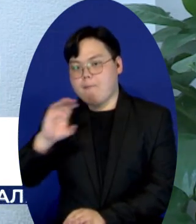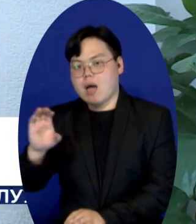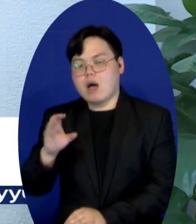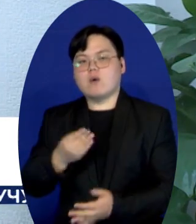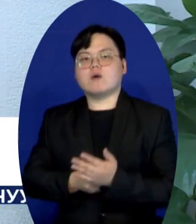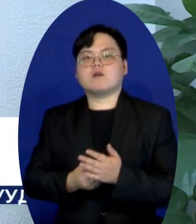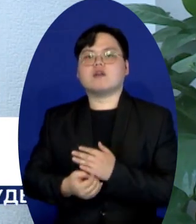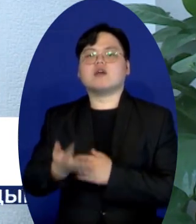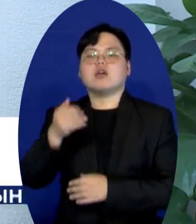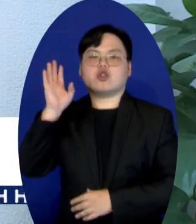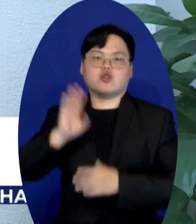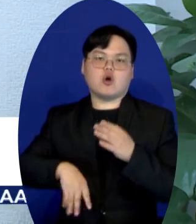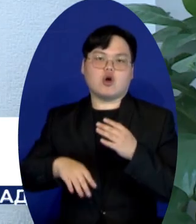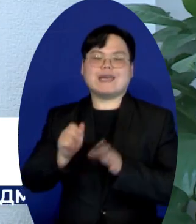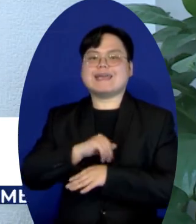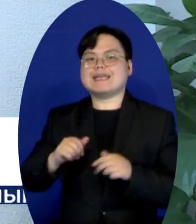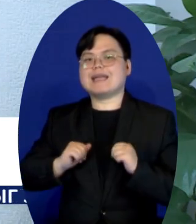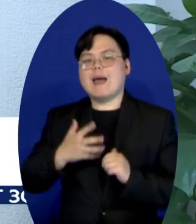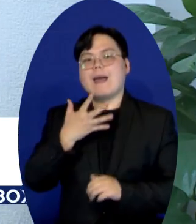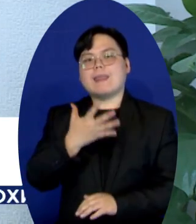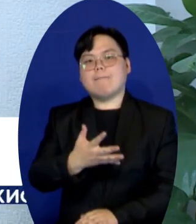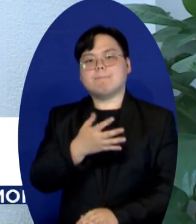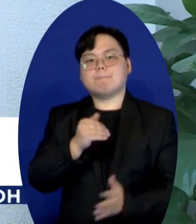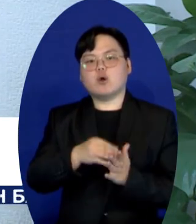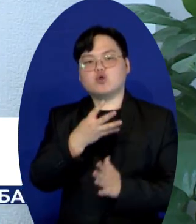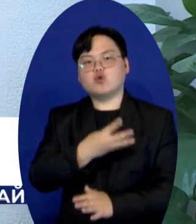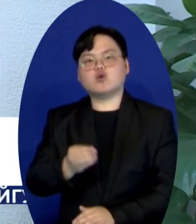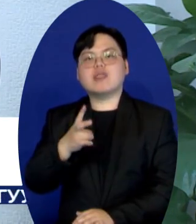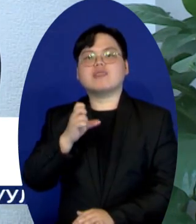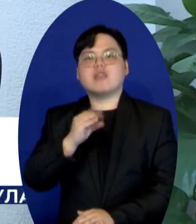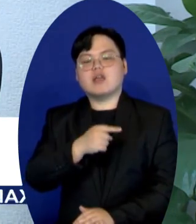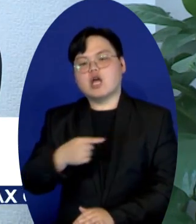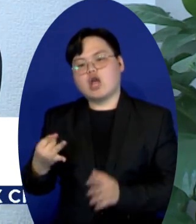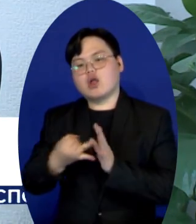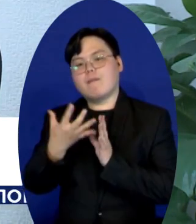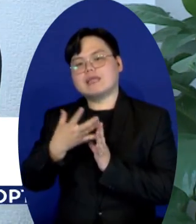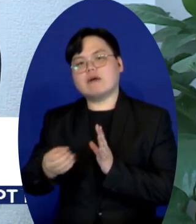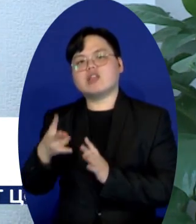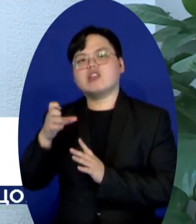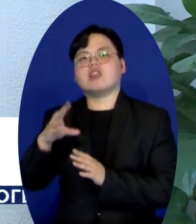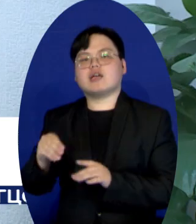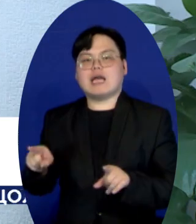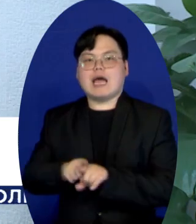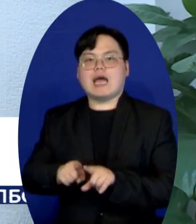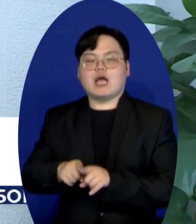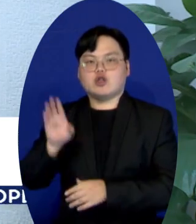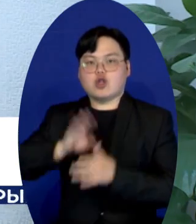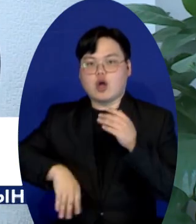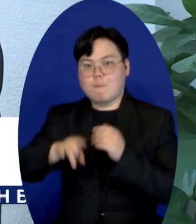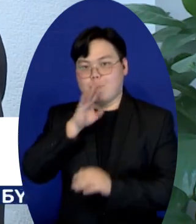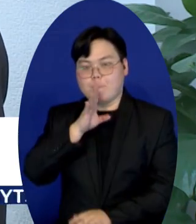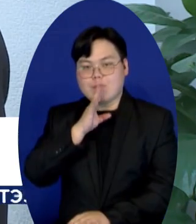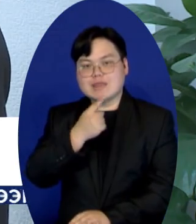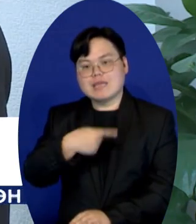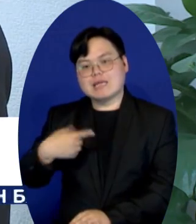бол нэг иргэд аж ахуй нэгж байгууллагыг 5400 нэгжээс 7500 хүртэл хэмжээний нэгжээр бол торгон. За мөн